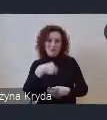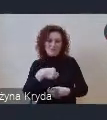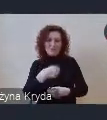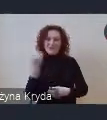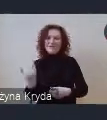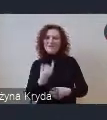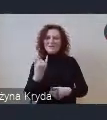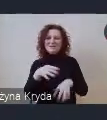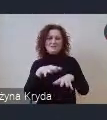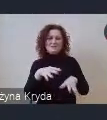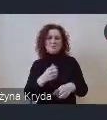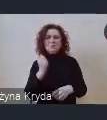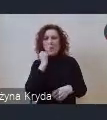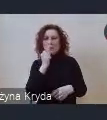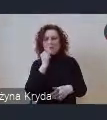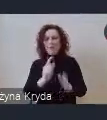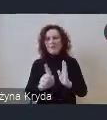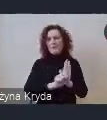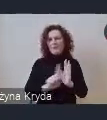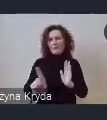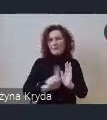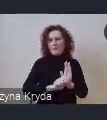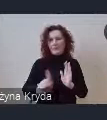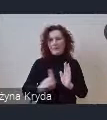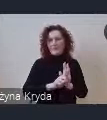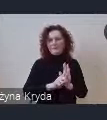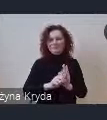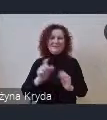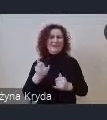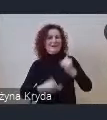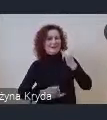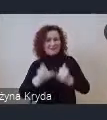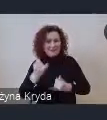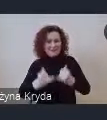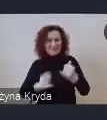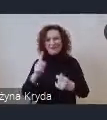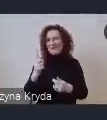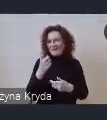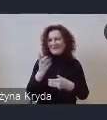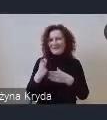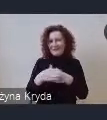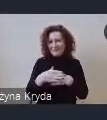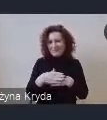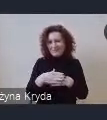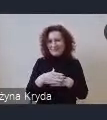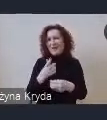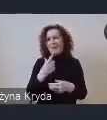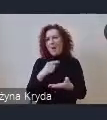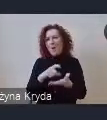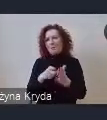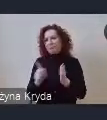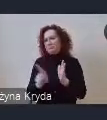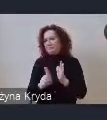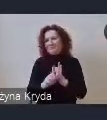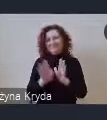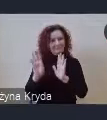do jednego z pomieszczeń w budynku gdzieś tam nie często używanego siedemdziesiątki postawiłbym sobie na liście rzeczy do zrobienia